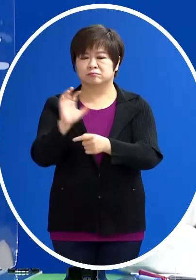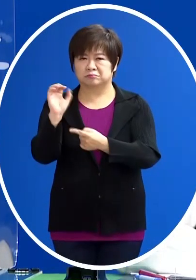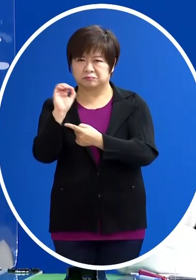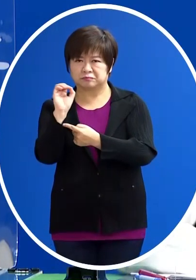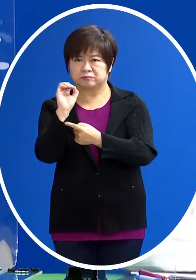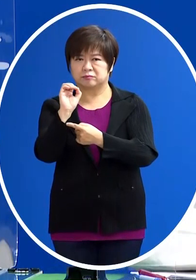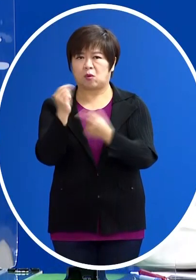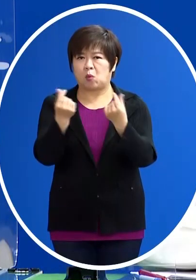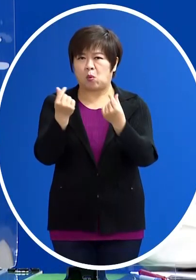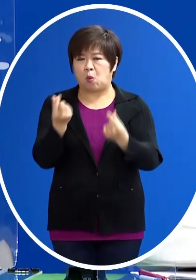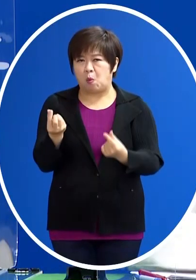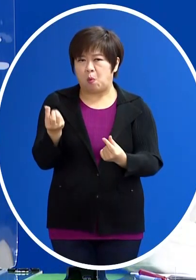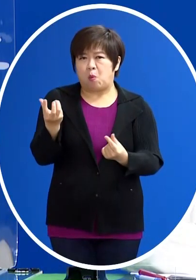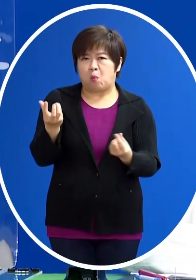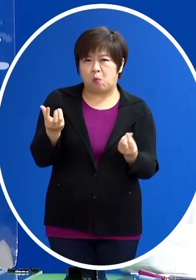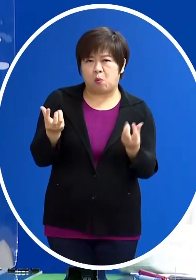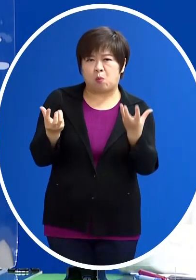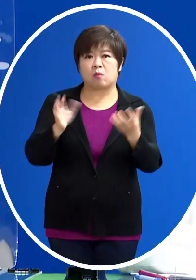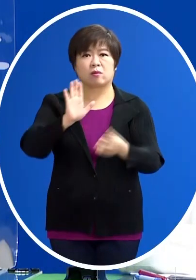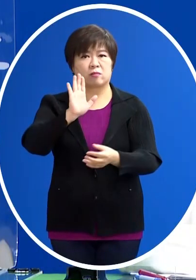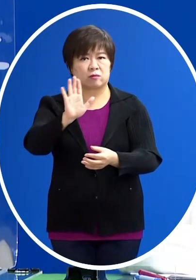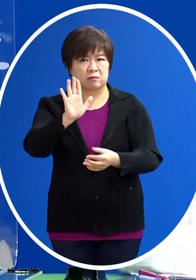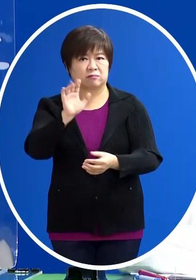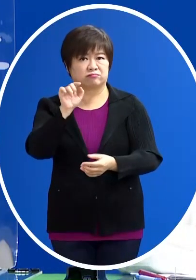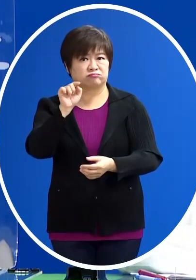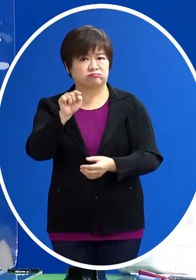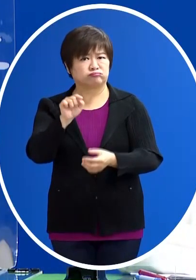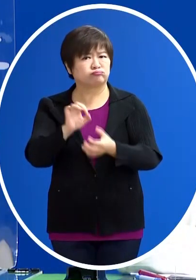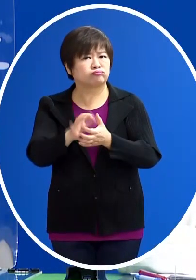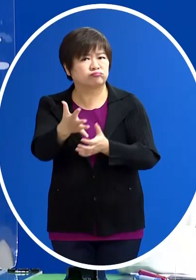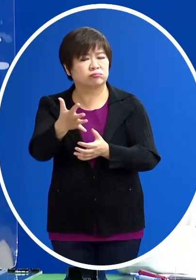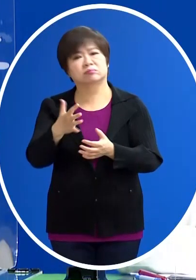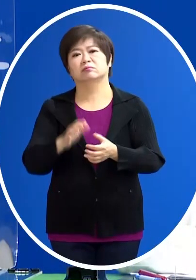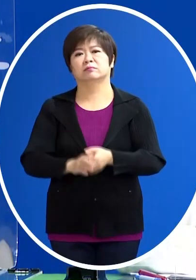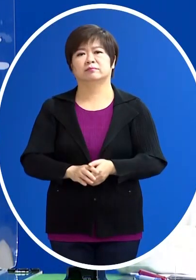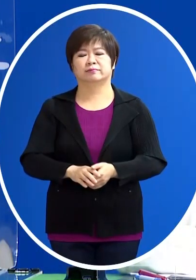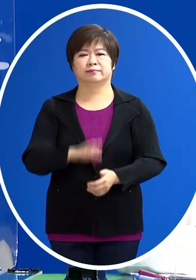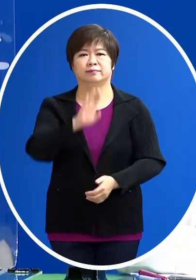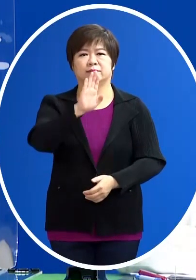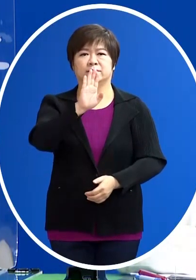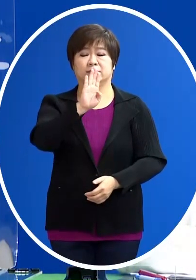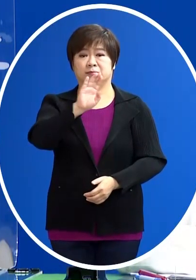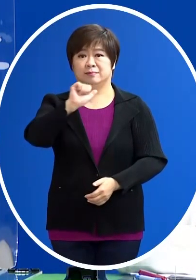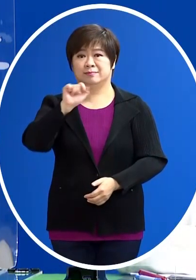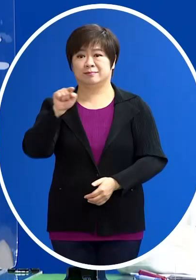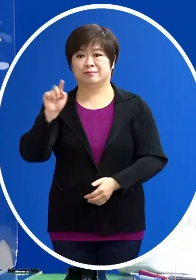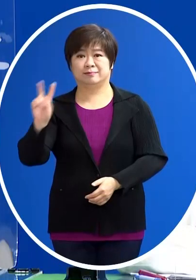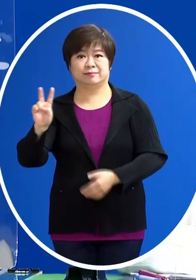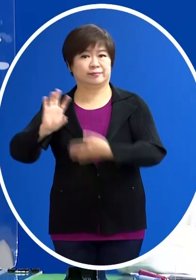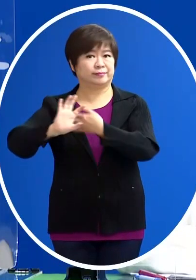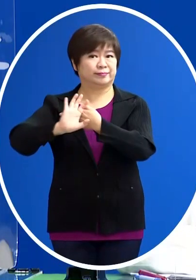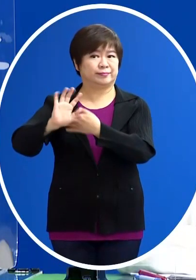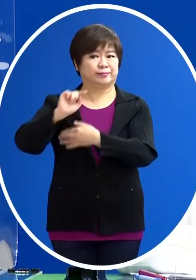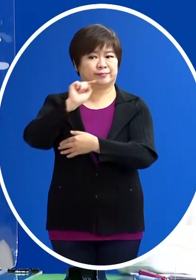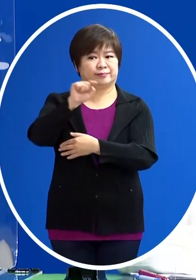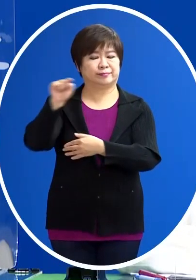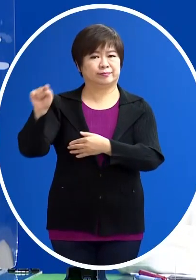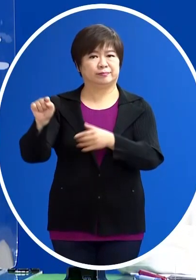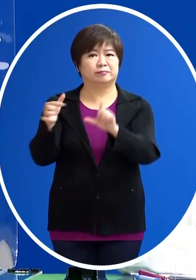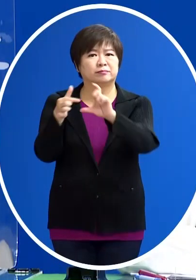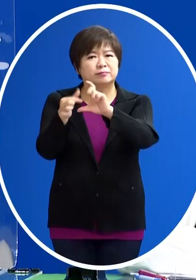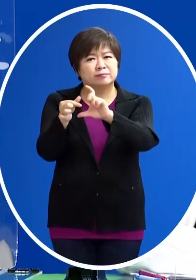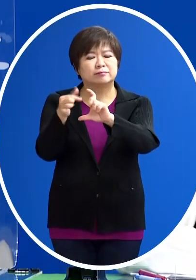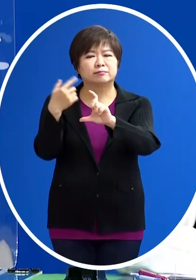在回升的一个趋势哈，可能就是跟这个BA.2 哈，在这些其他的区域又